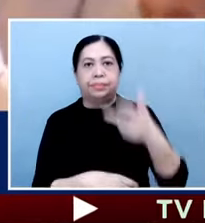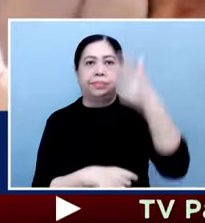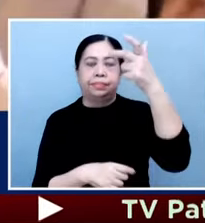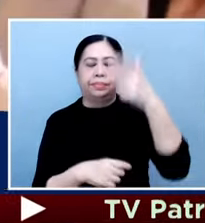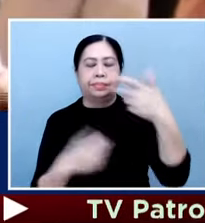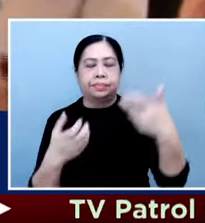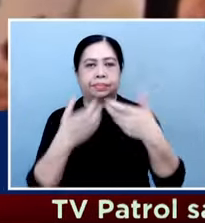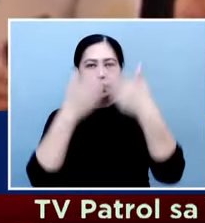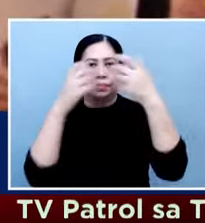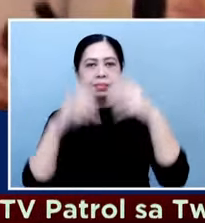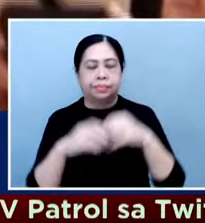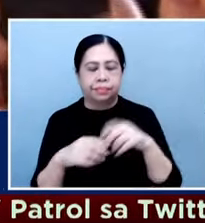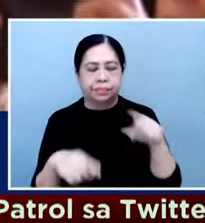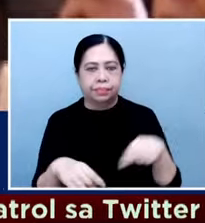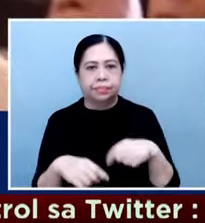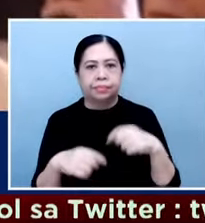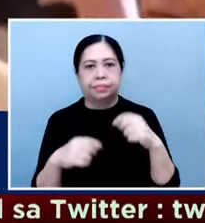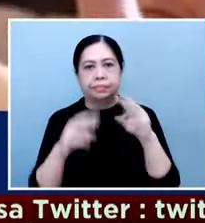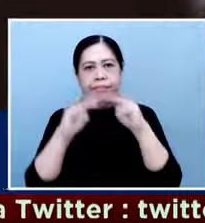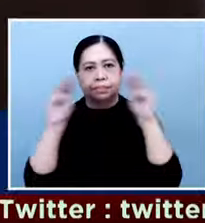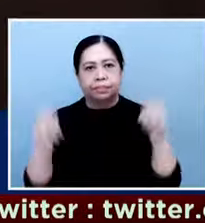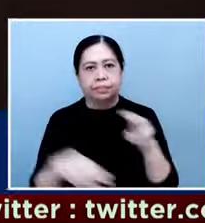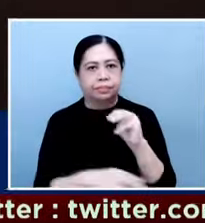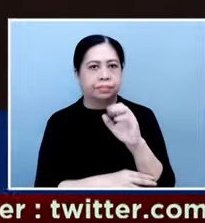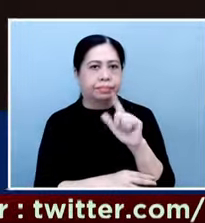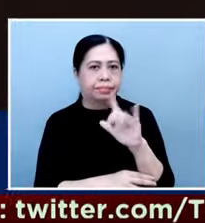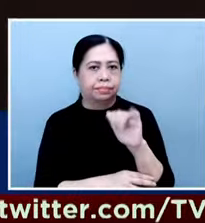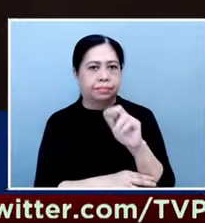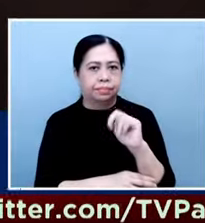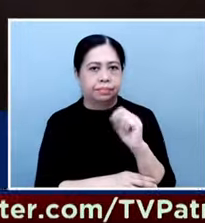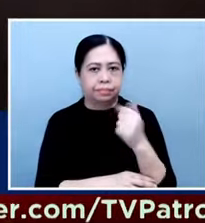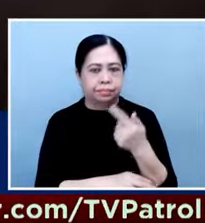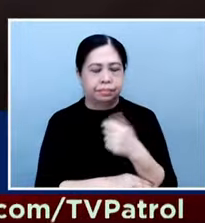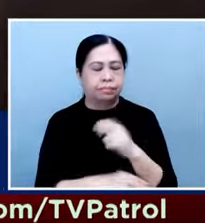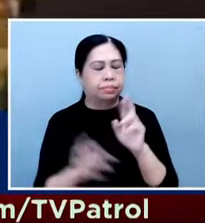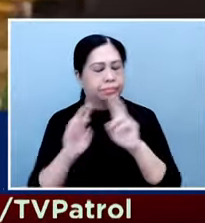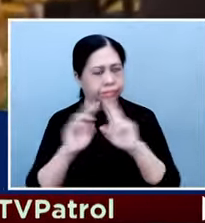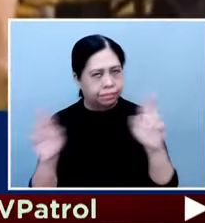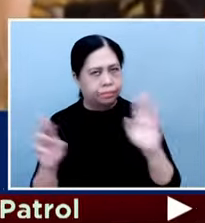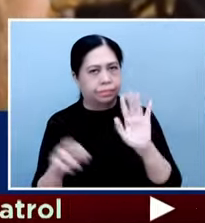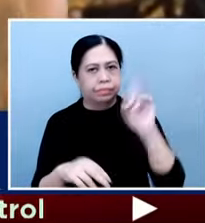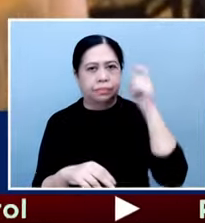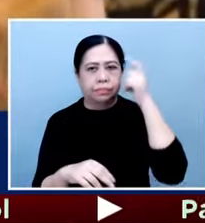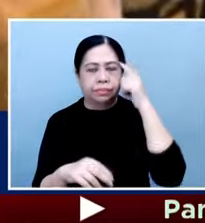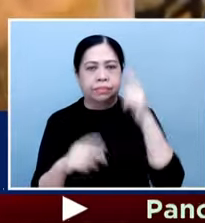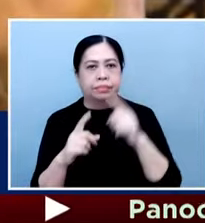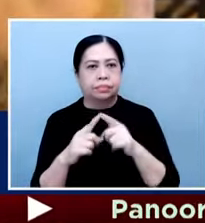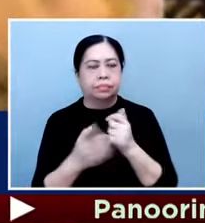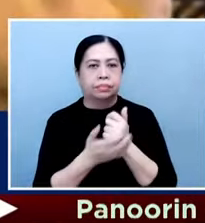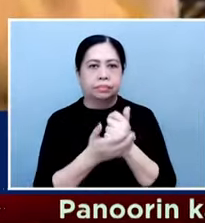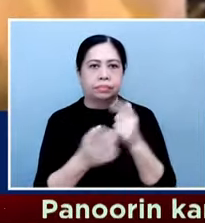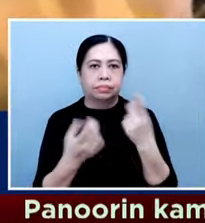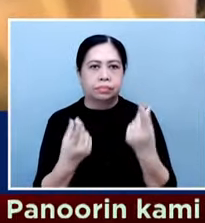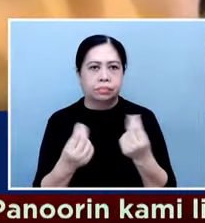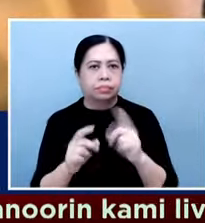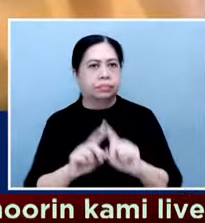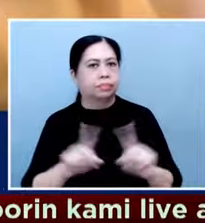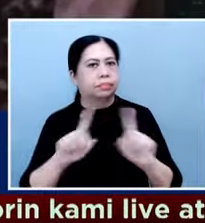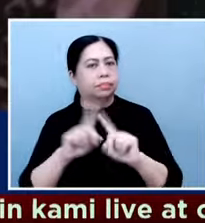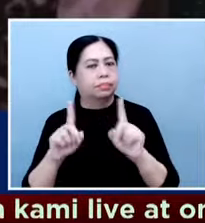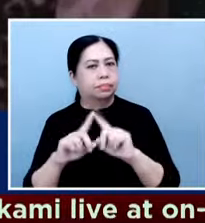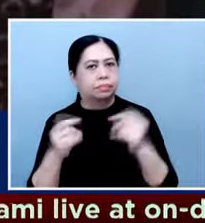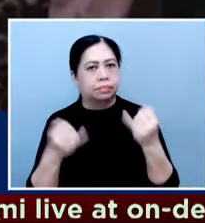Palasyo. Giit ng Pangulo, handang-handa ang kanyang administrasyon na tugunan ang samut-saring